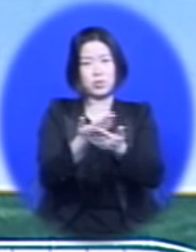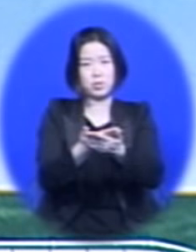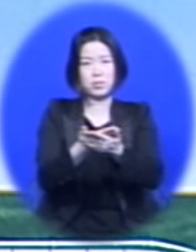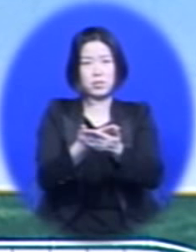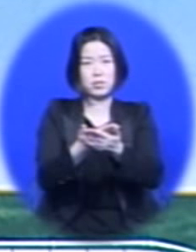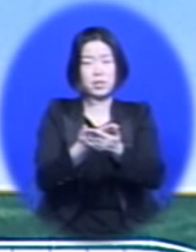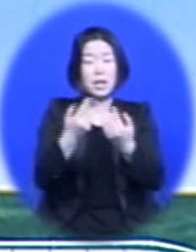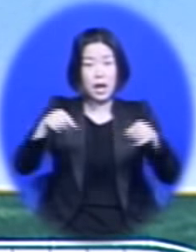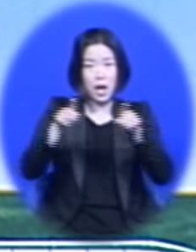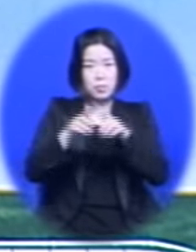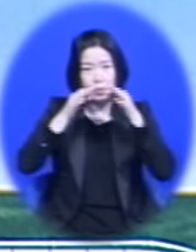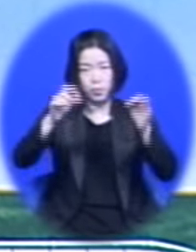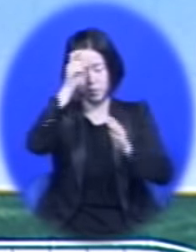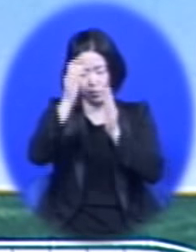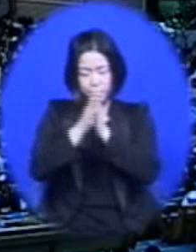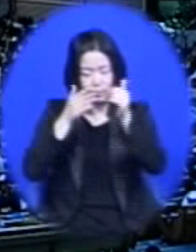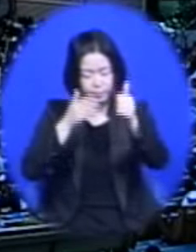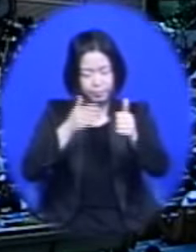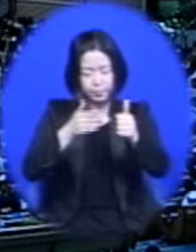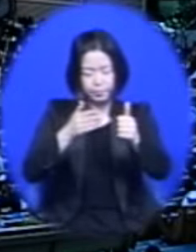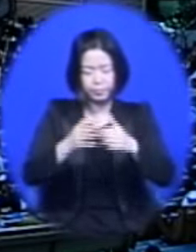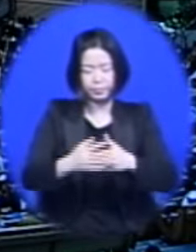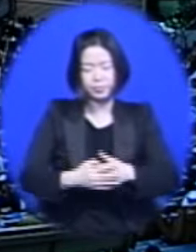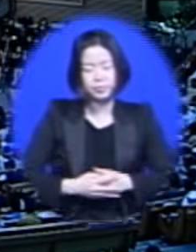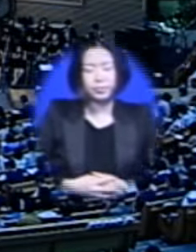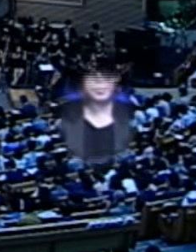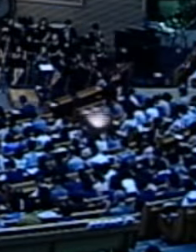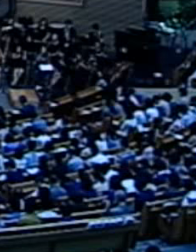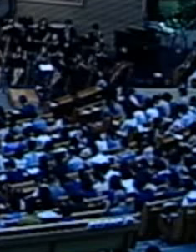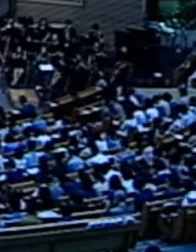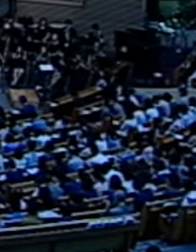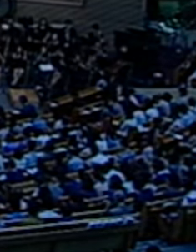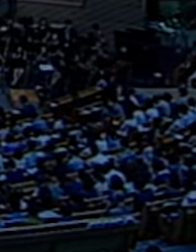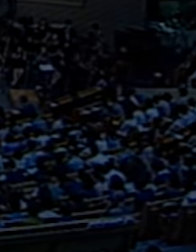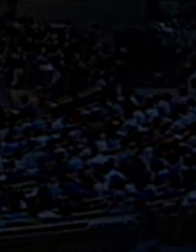우리 다 같이 통성으로 기도하겠습니다. 은혜와 사랑이 충만하신 아버지 하나님,